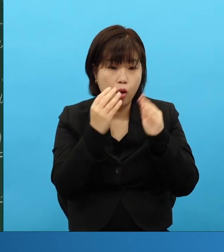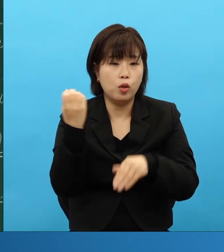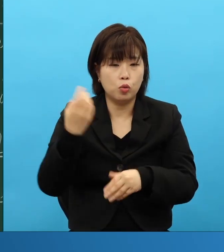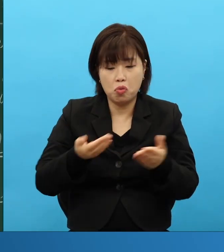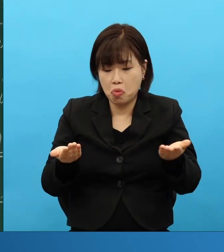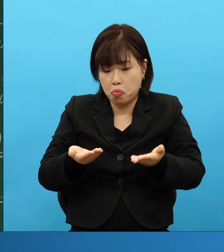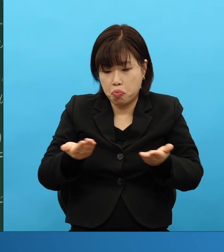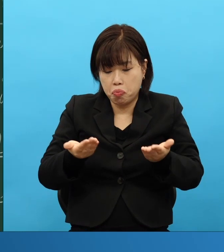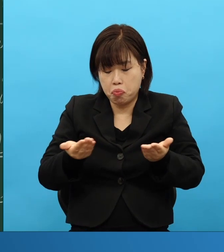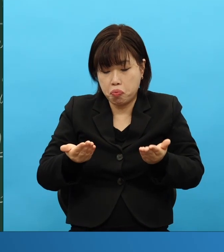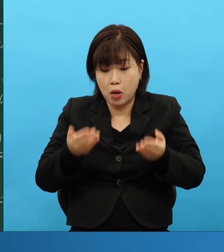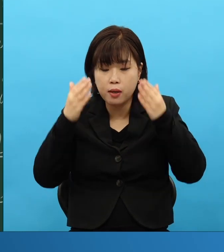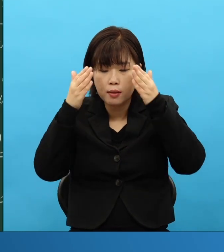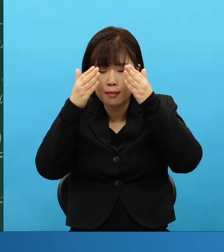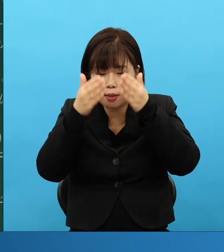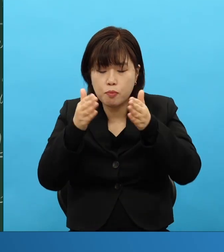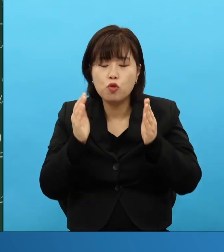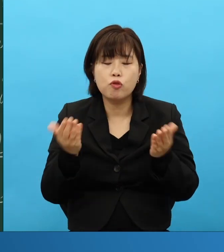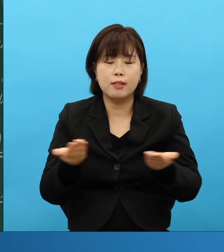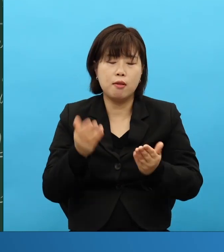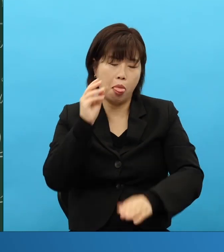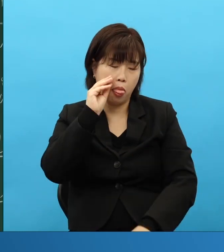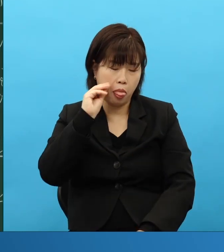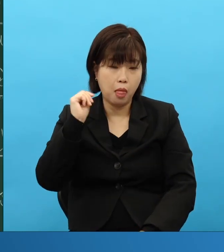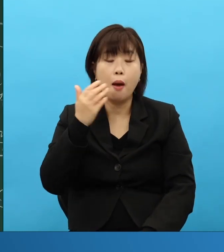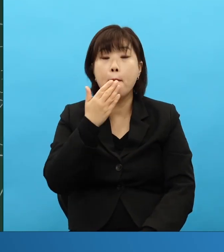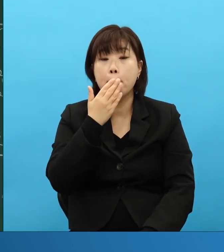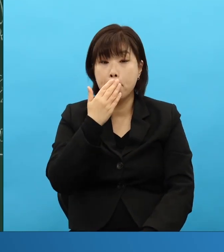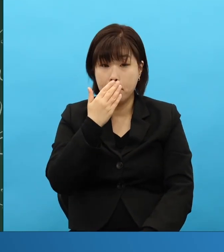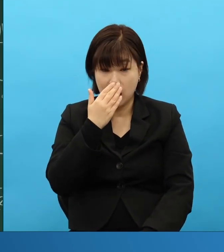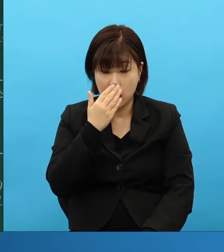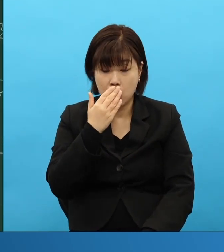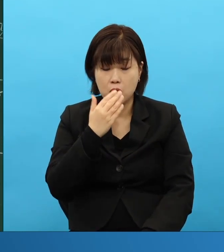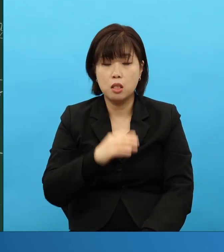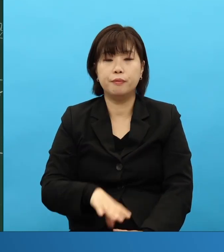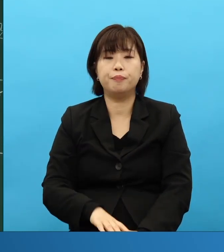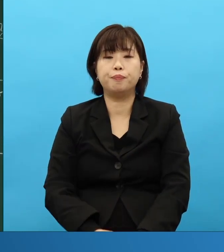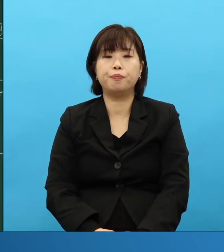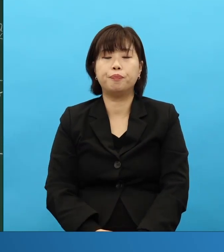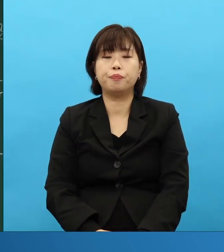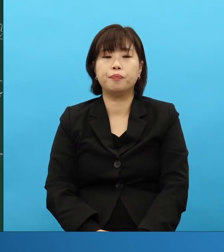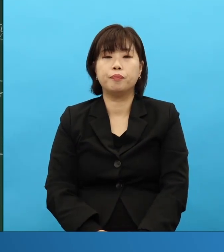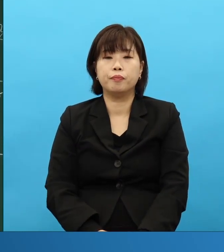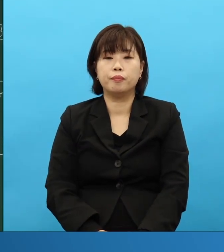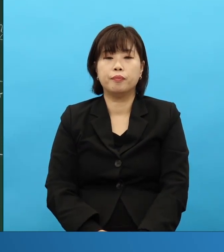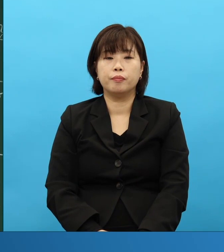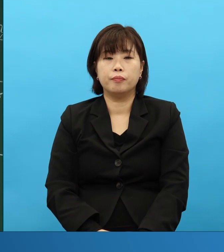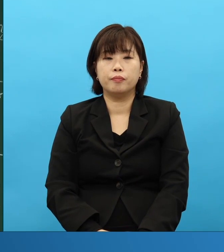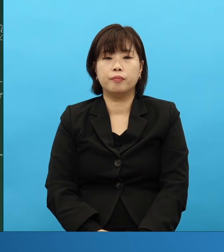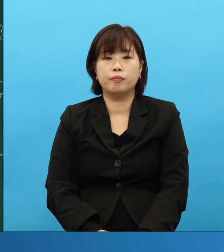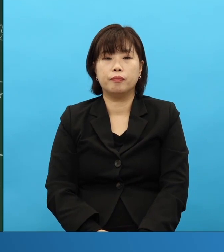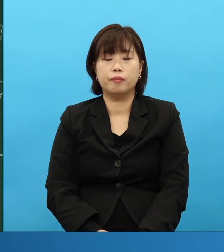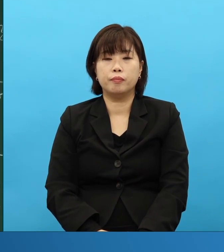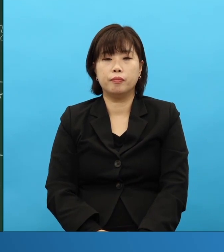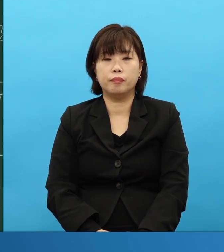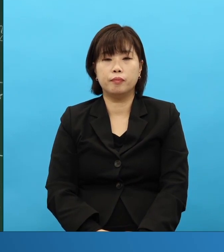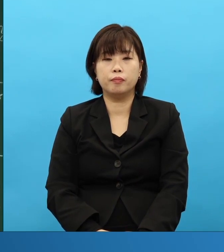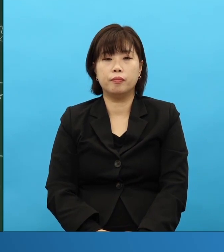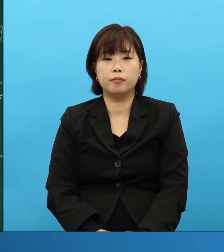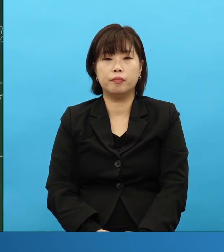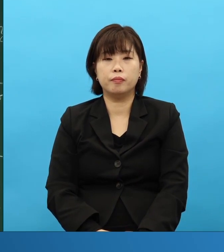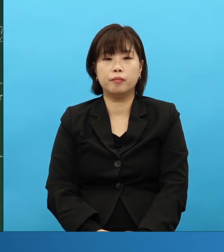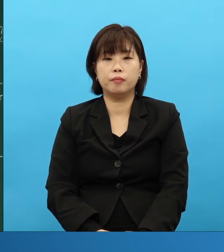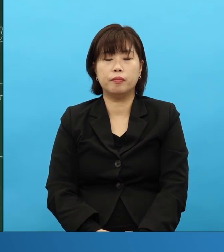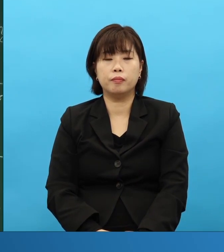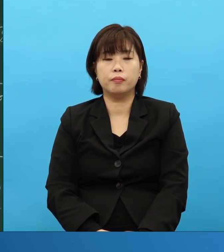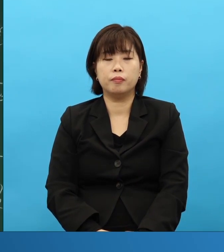보고 삼집중이라. We call that the 3 concentrations. 아무 어려운 게 아니라 그러면 저절로 It's 만들어져요. not difficult at all. You could make this on your own. 그럼 뭐